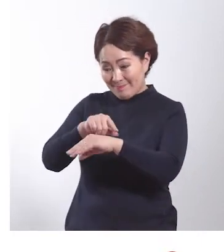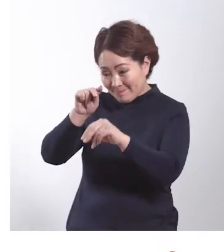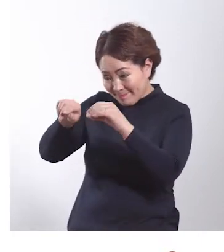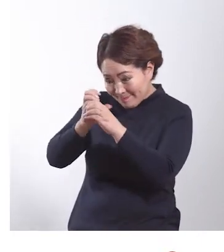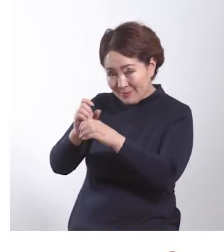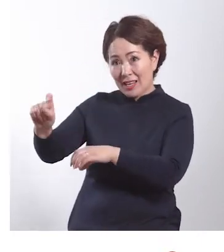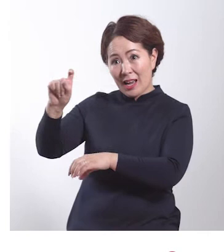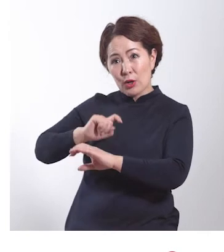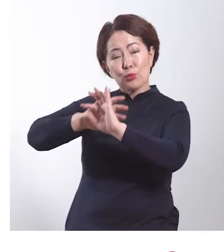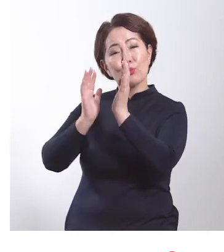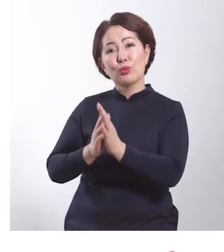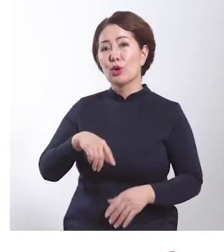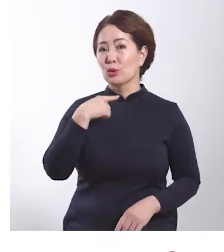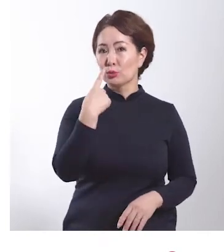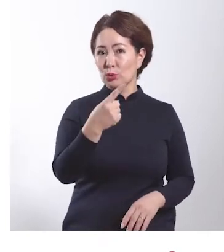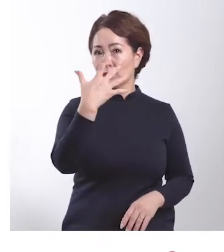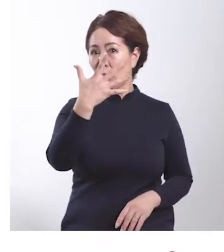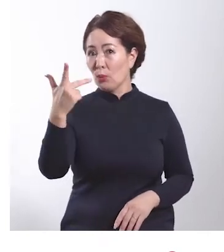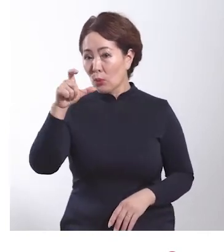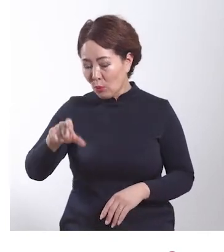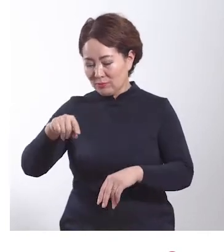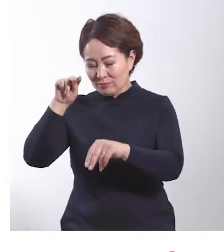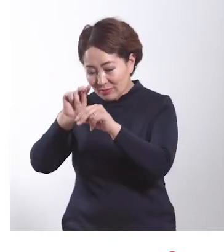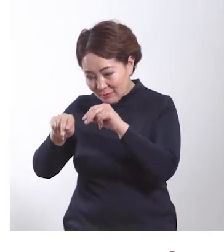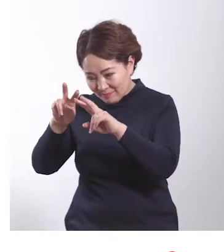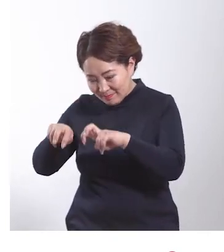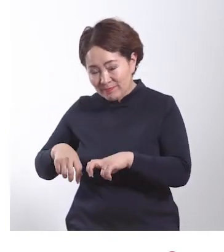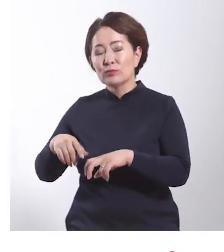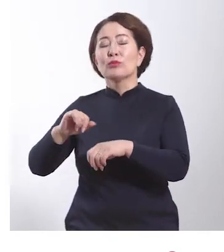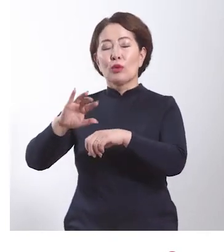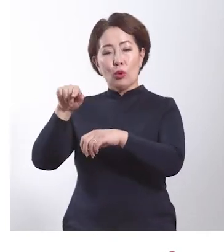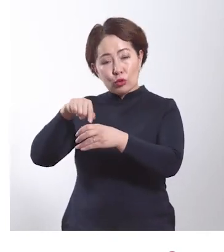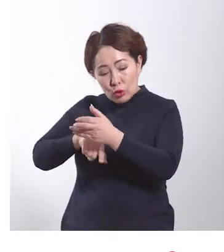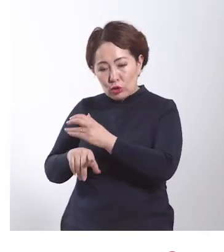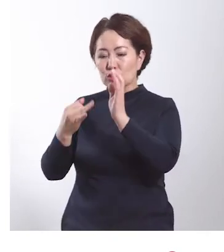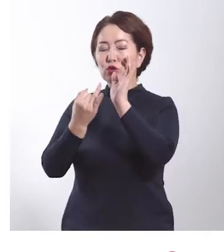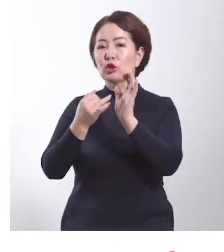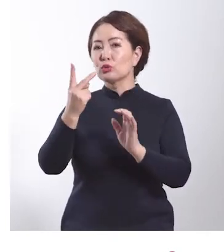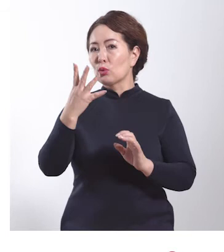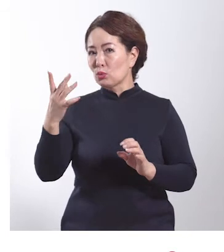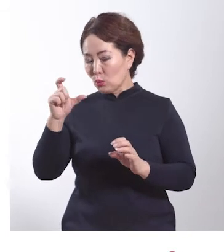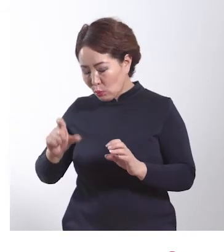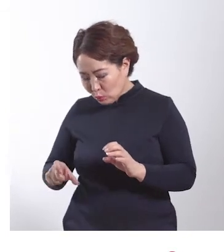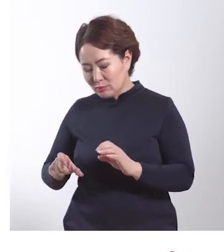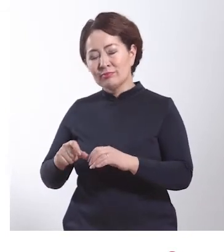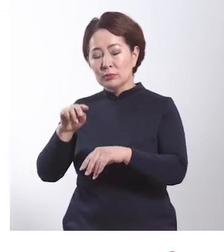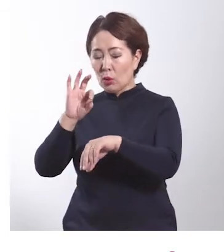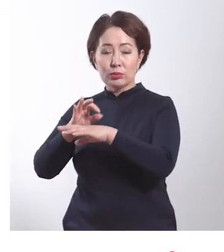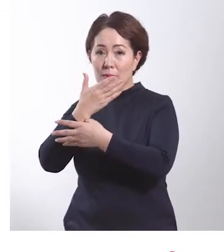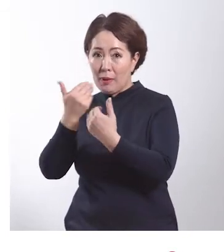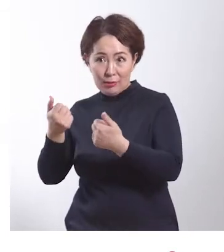Лабораторийн шинжилгээний хариу нь нийт 153 хүн ХДХВ-гийн халдвартай, 724 хүн